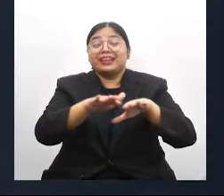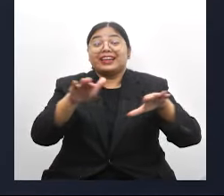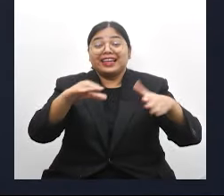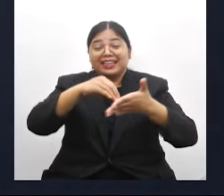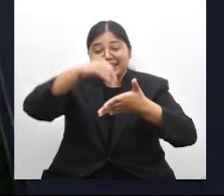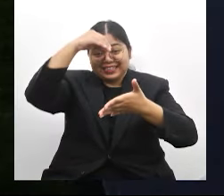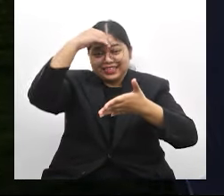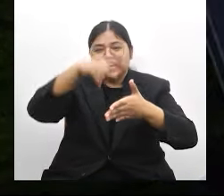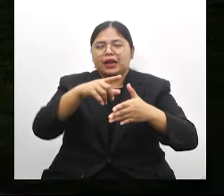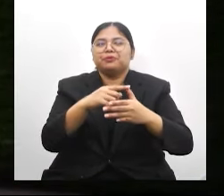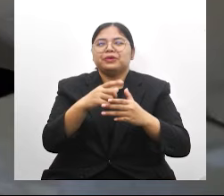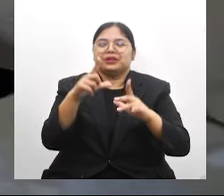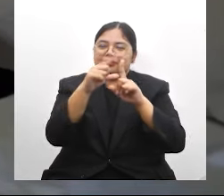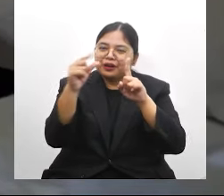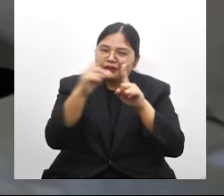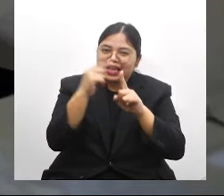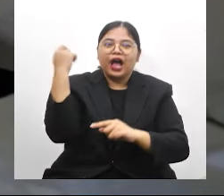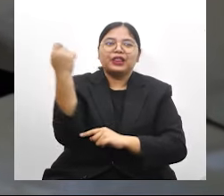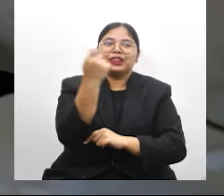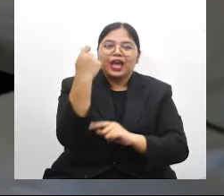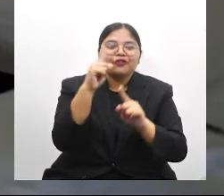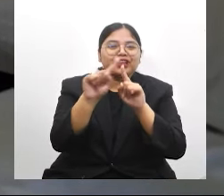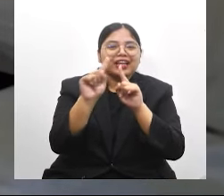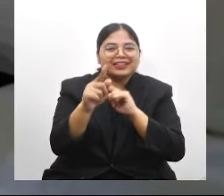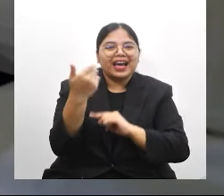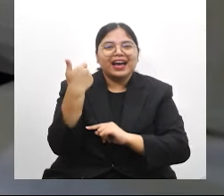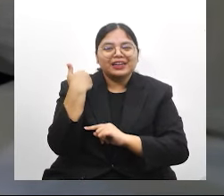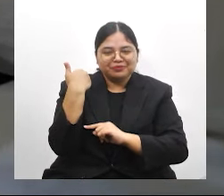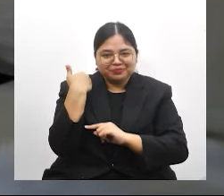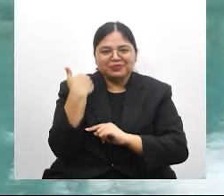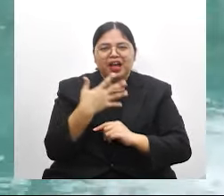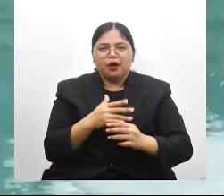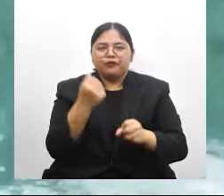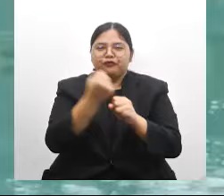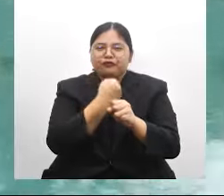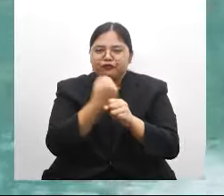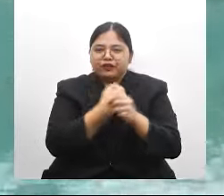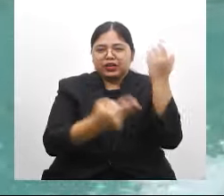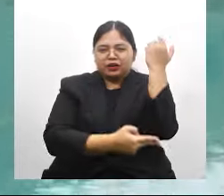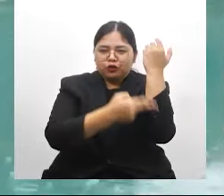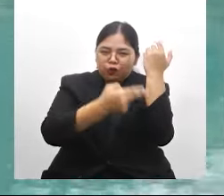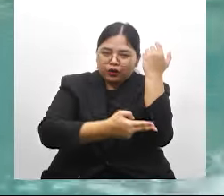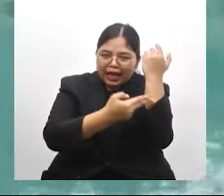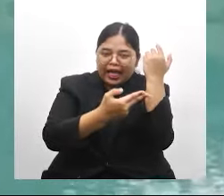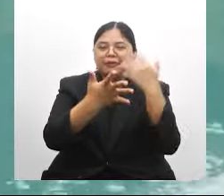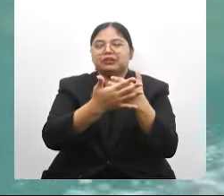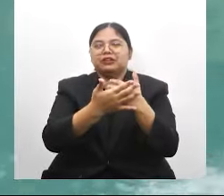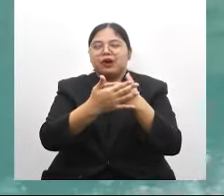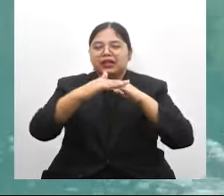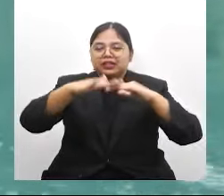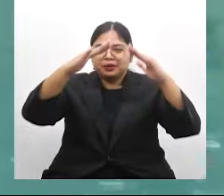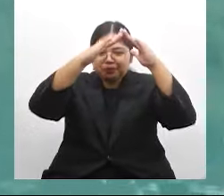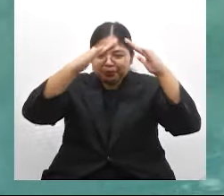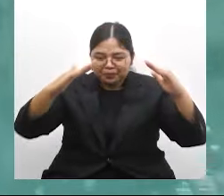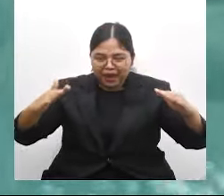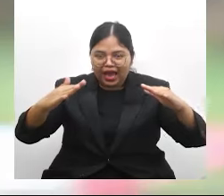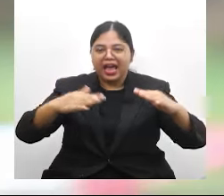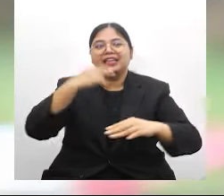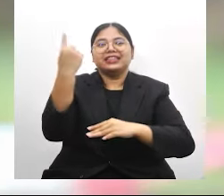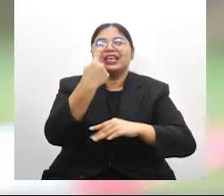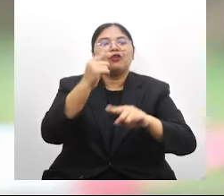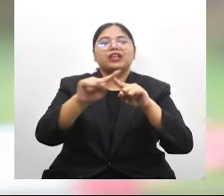บังเทศท้องที่ท้องถิ่นนะครับอ่าไปฝึกงานไปทำงานานที่โรงเรียมที่แพหรือที่สถานที่อบการต่างๆที่ผมเชื่อมโยงได้ทุกๆ